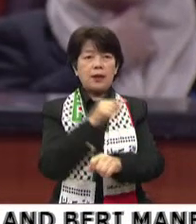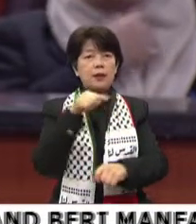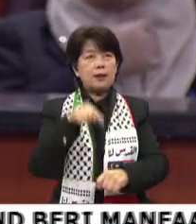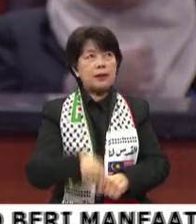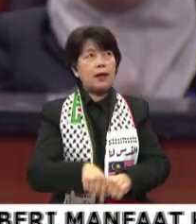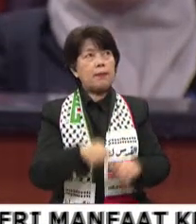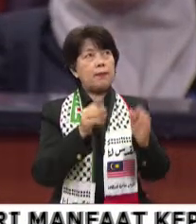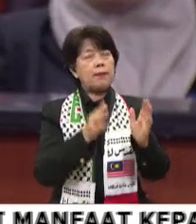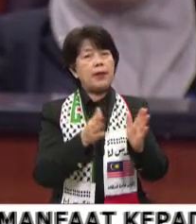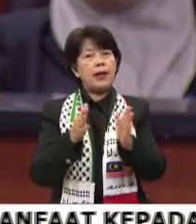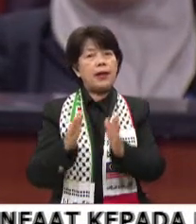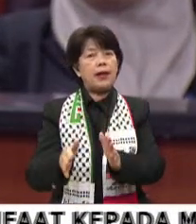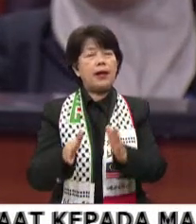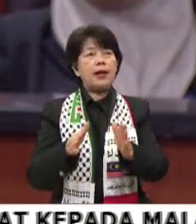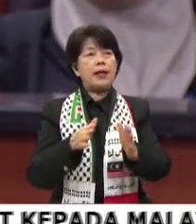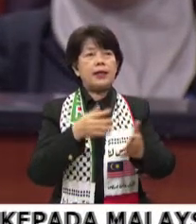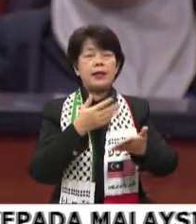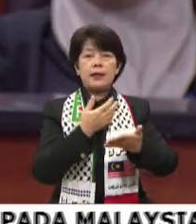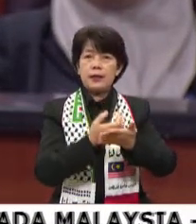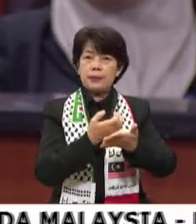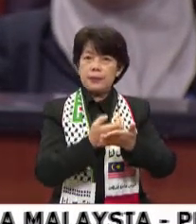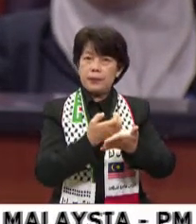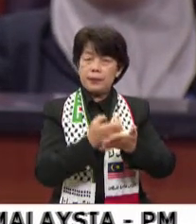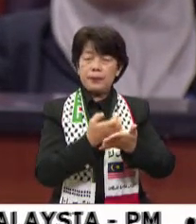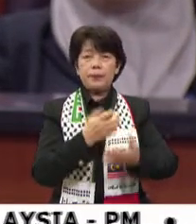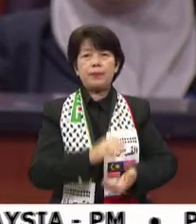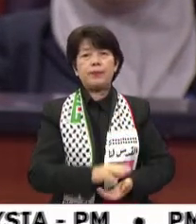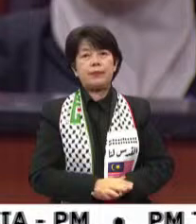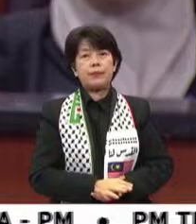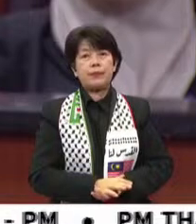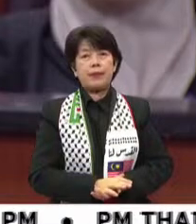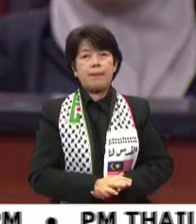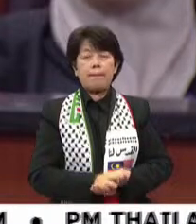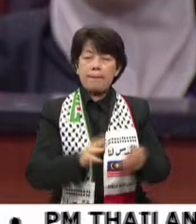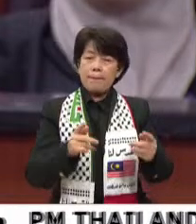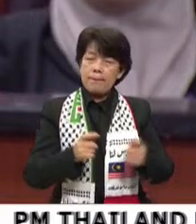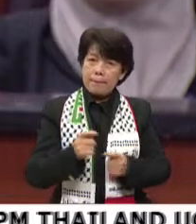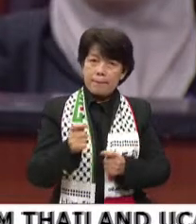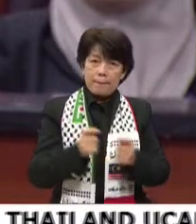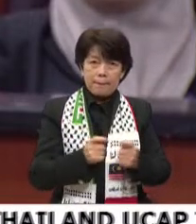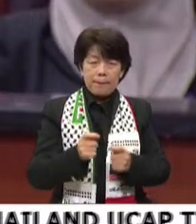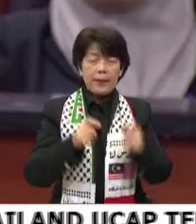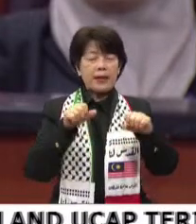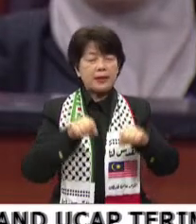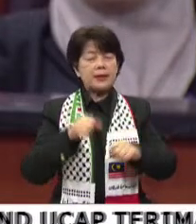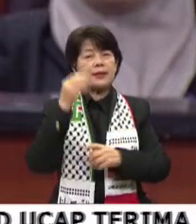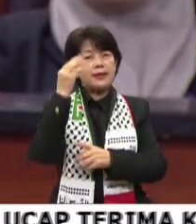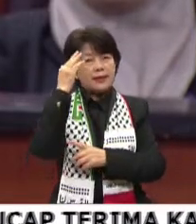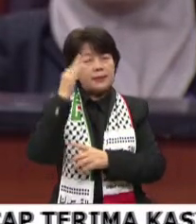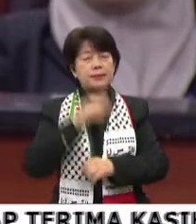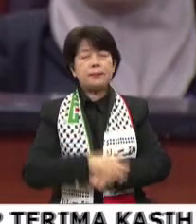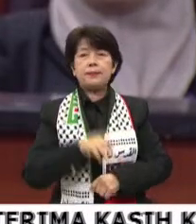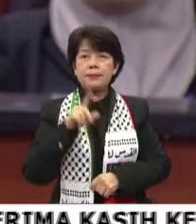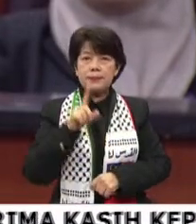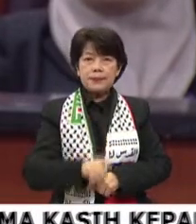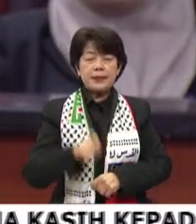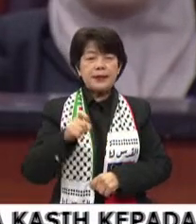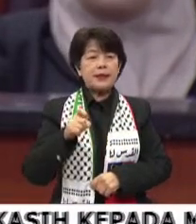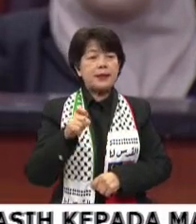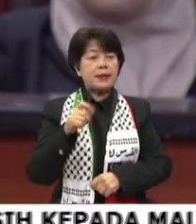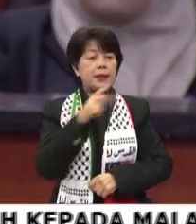perancangan Kementerian ekonomi dari segi pemantauan sudah pasti Kementerian ekonomi selaku Kementerian yang